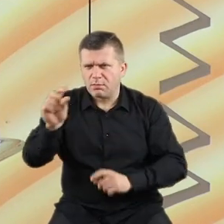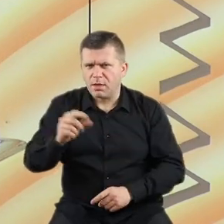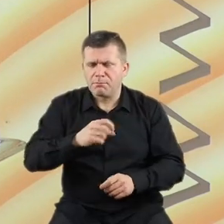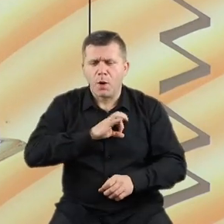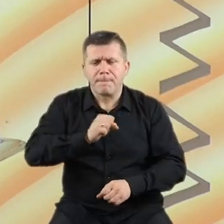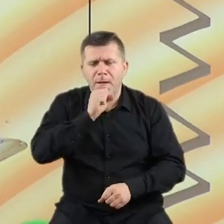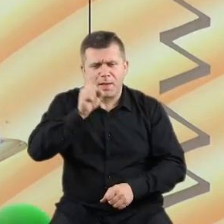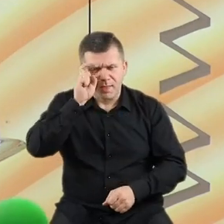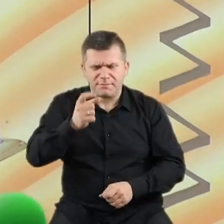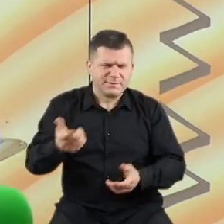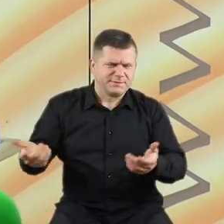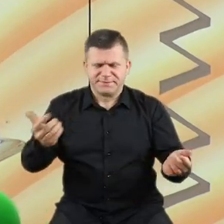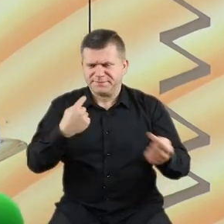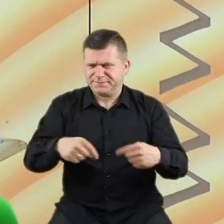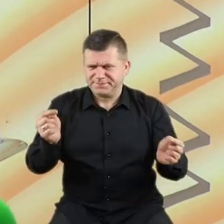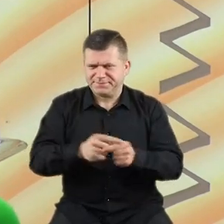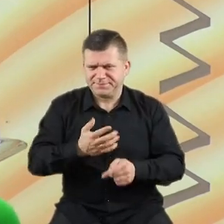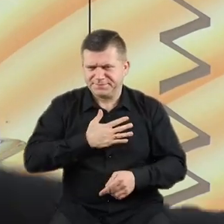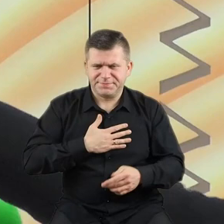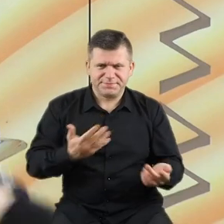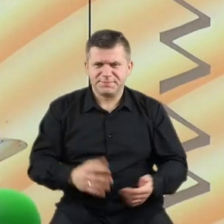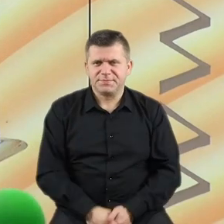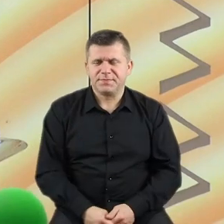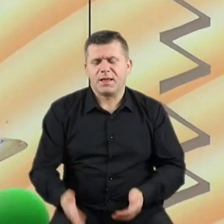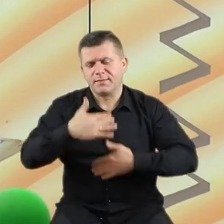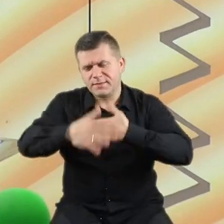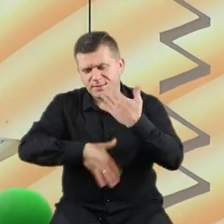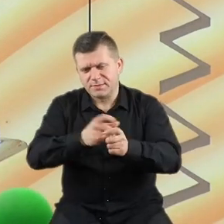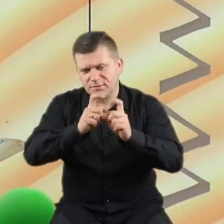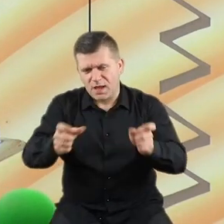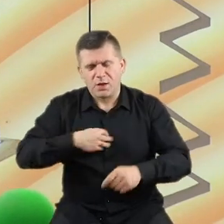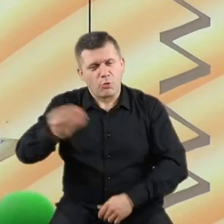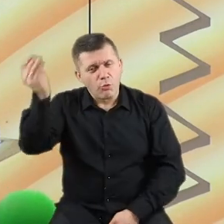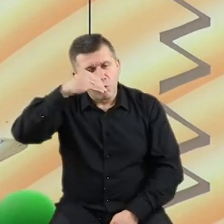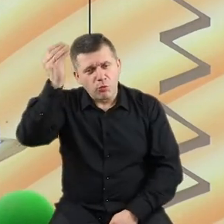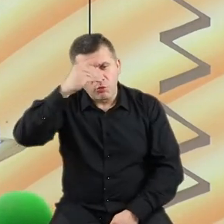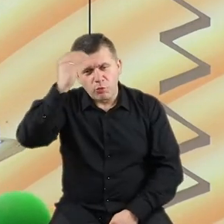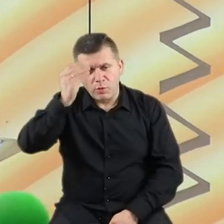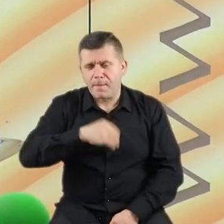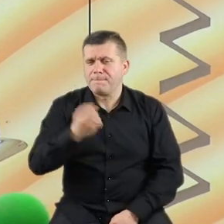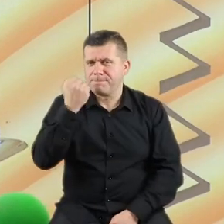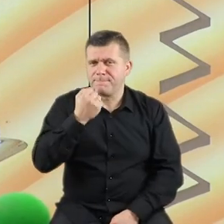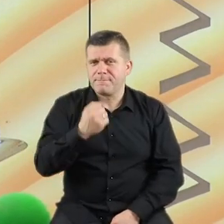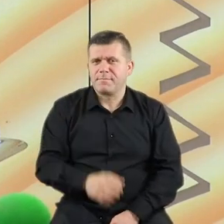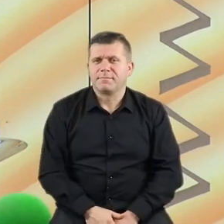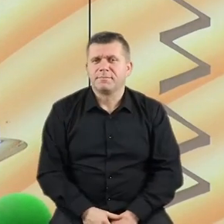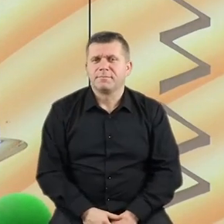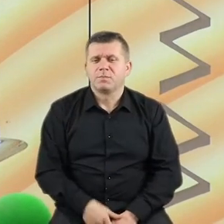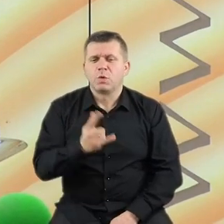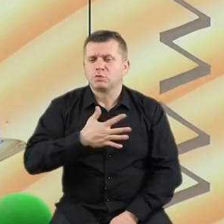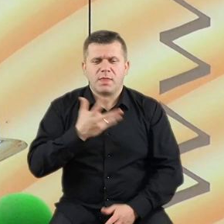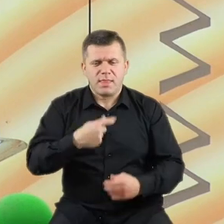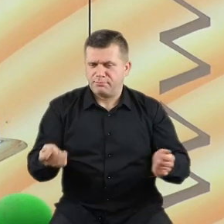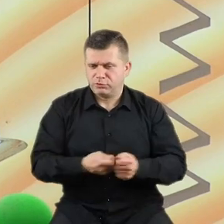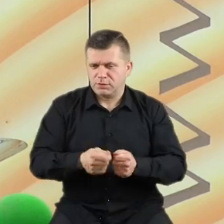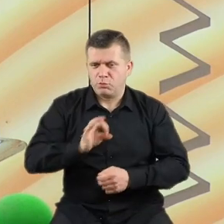do tego wszystkiego mi się jakoś nie składała. No ale oczywiście z czasem się uczyłam i już oczywiście bardzo się... I to w ogóle mi nie